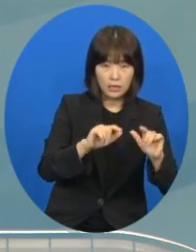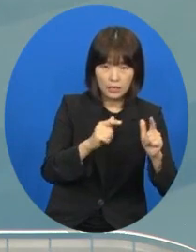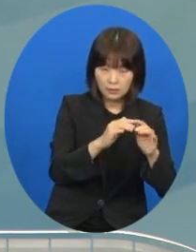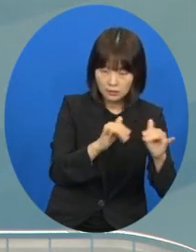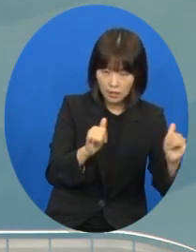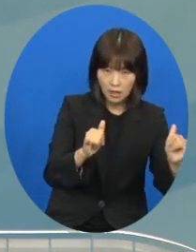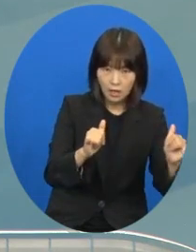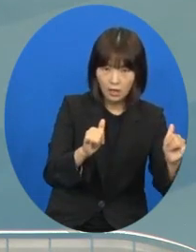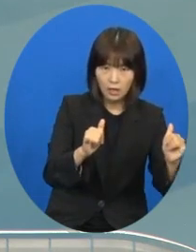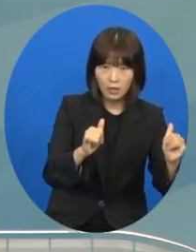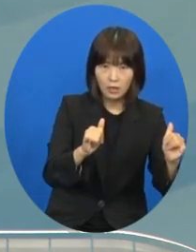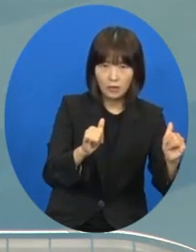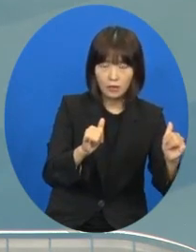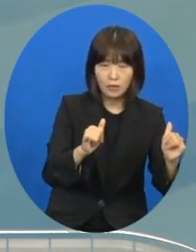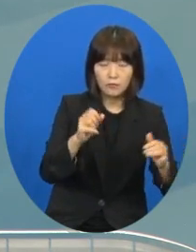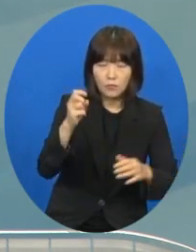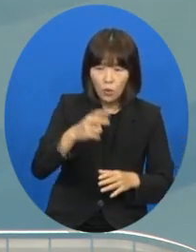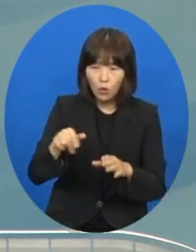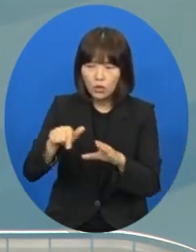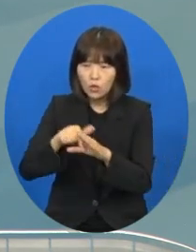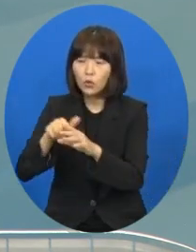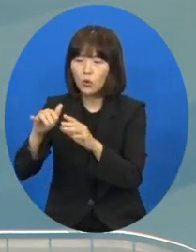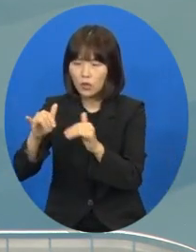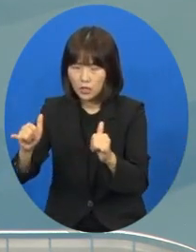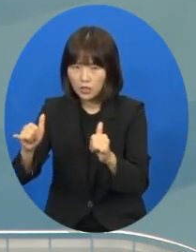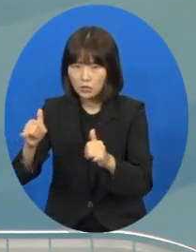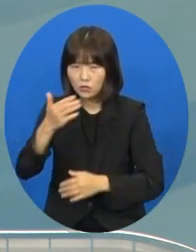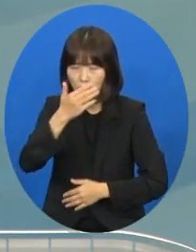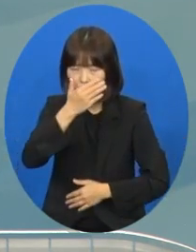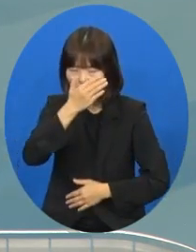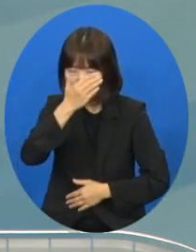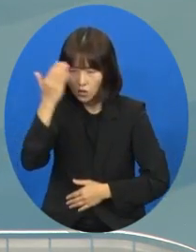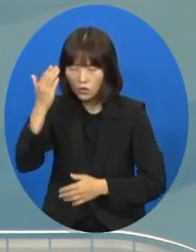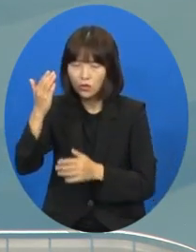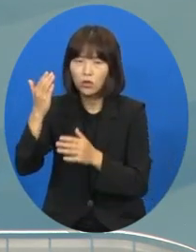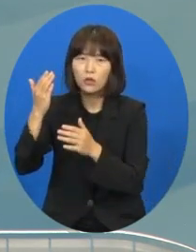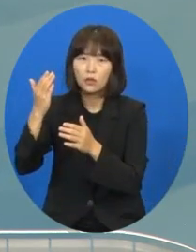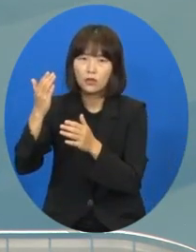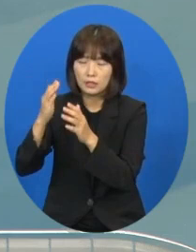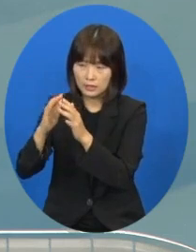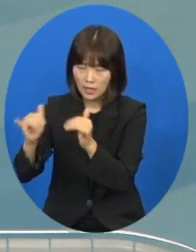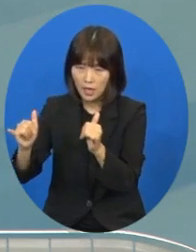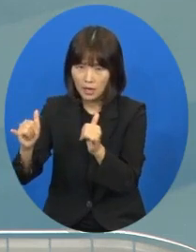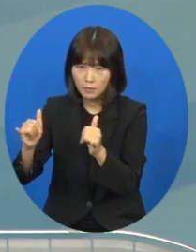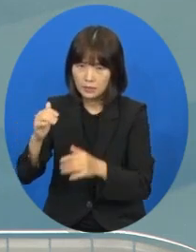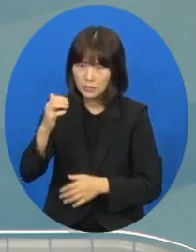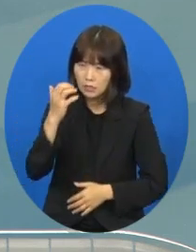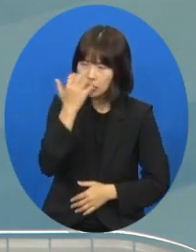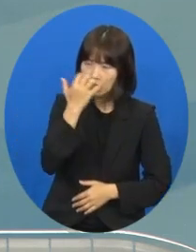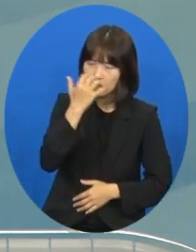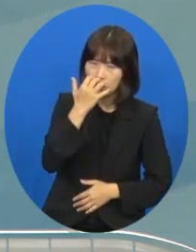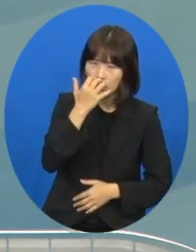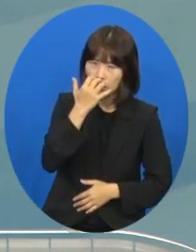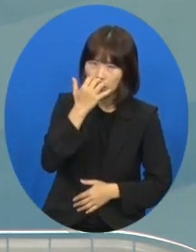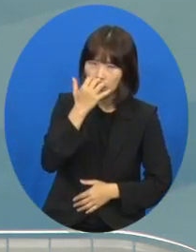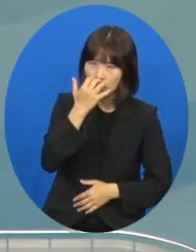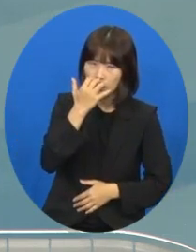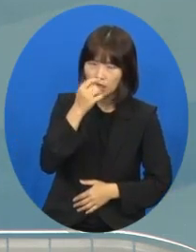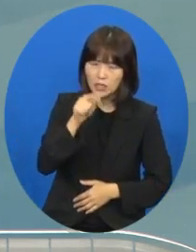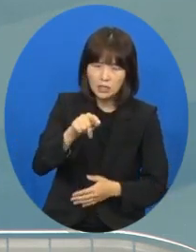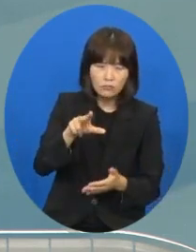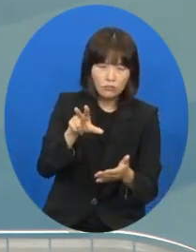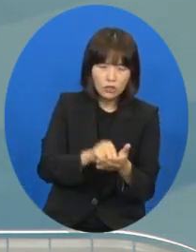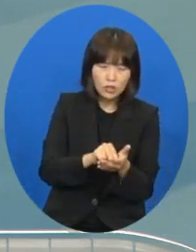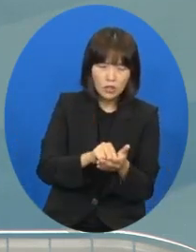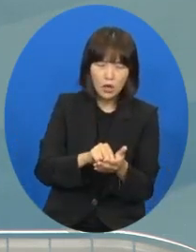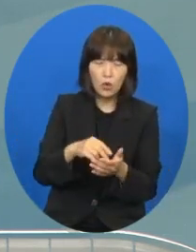물론이지만 기독교인들, 특히 청년 젊은 세대 이 음란물 문제로 심각한 위기 속에 빠져